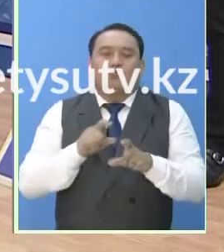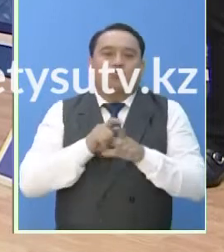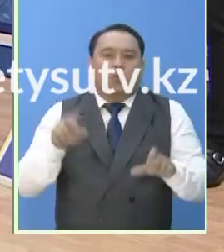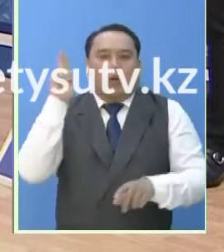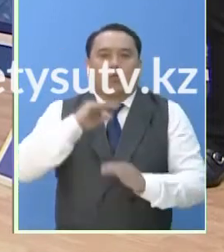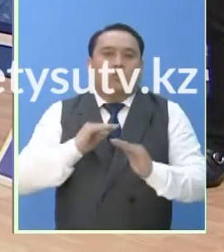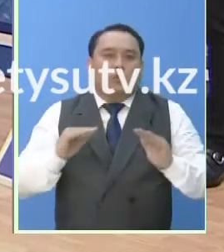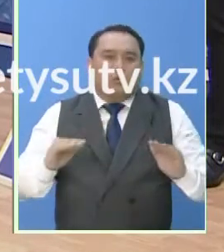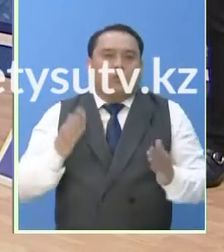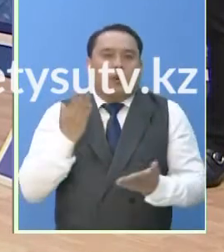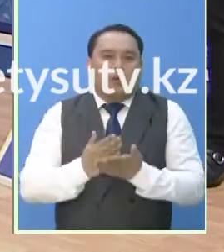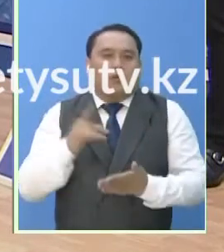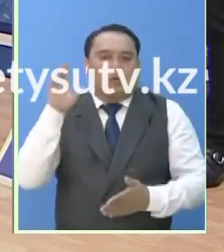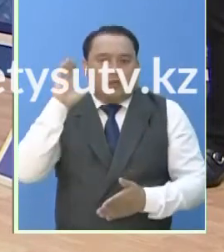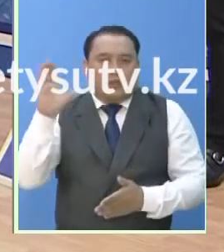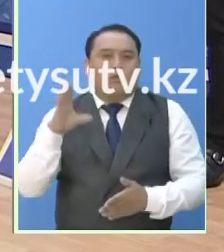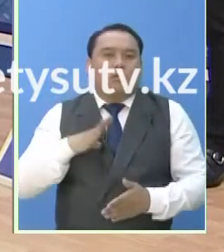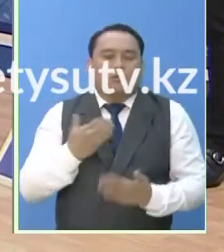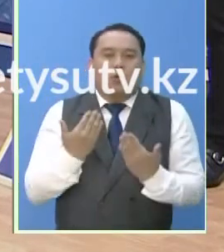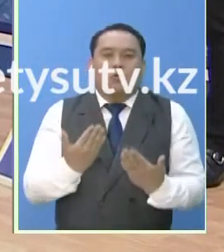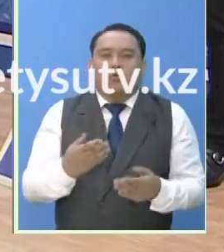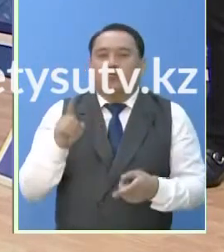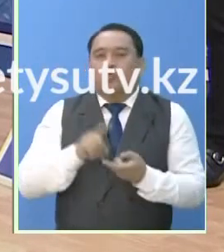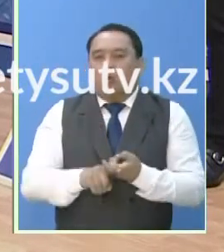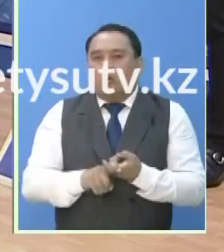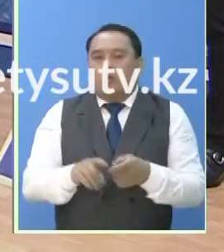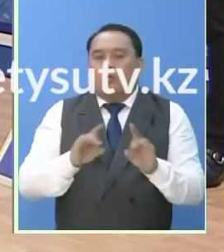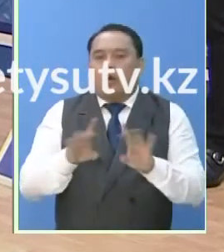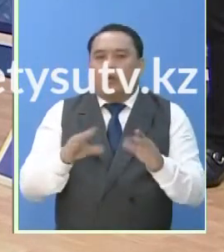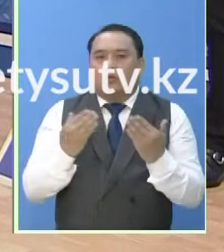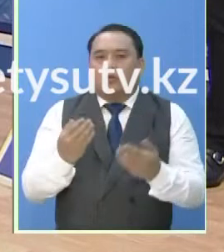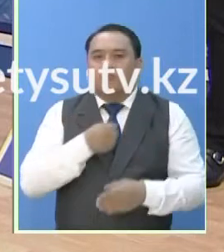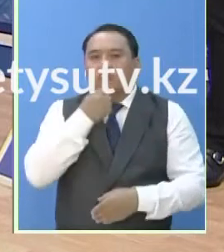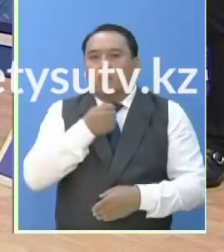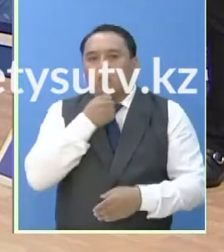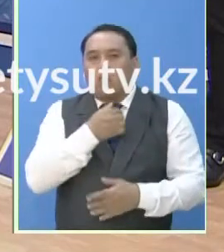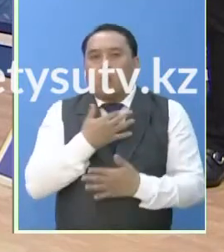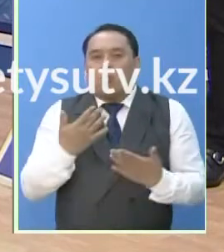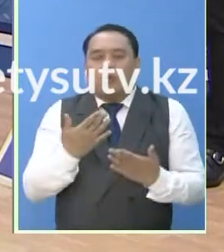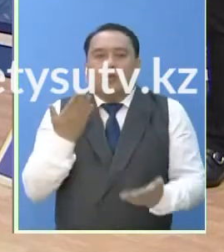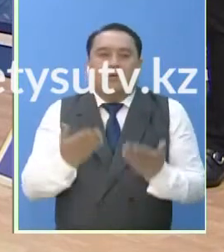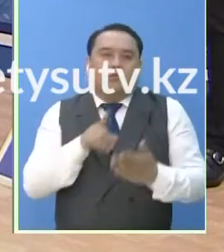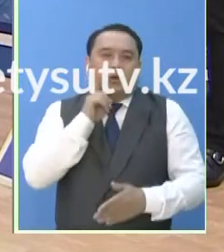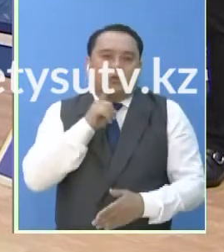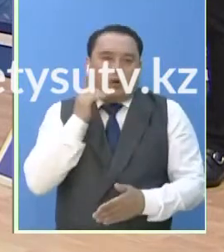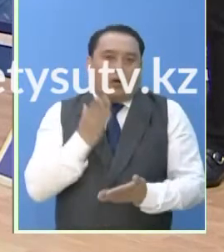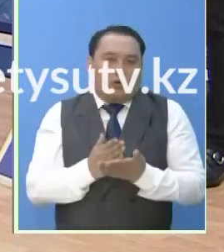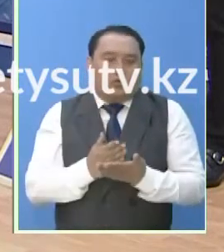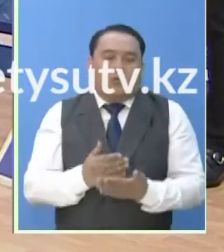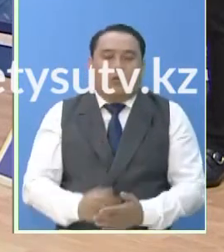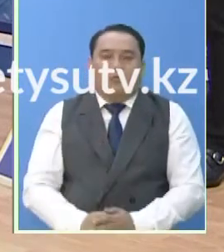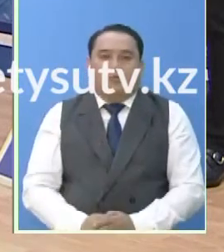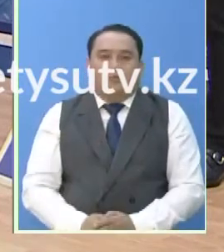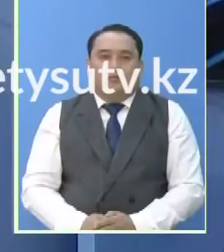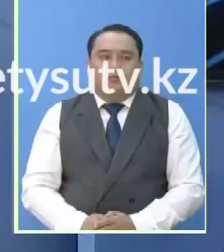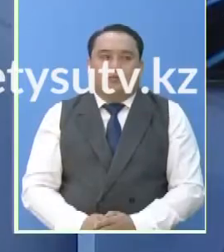естіп біліп отырдық. Дәл қазіргі уақытта осы жұқтыруды айта кетіңізші, бұл ересектердің арасында көбірек пе, жоқ осы жастардың арасында көбірек пе,